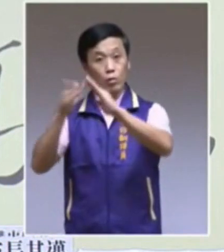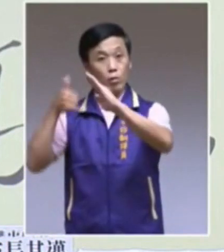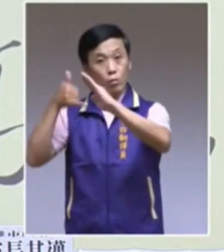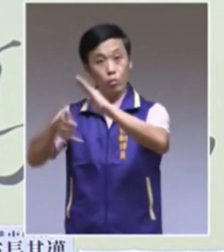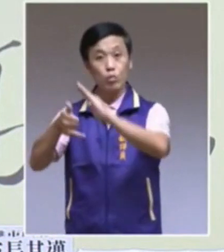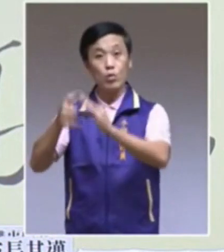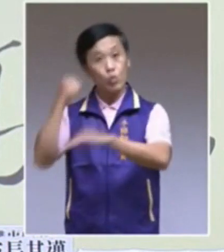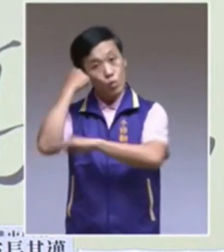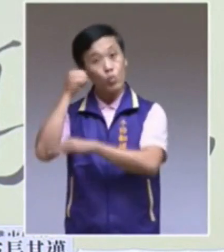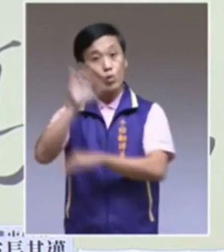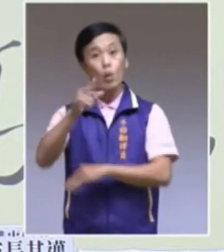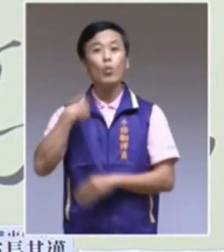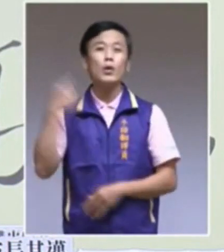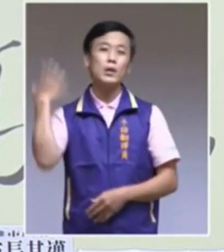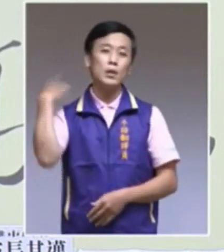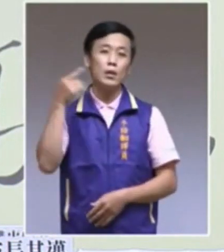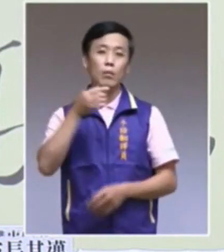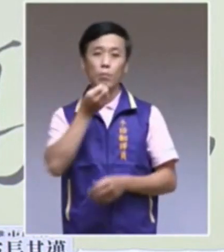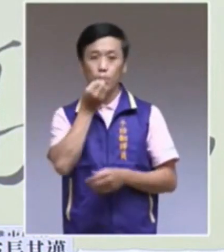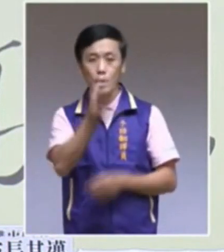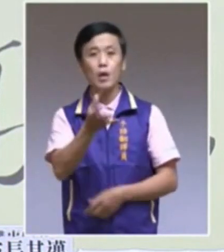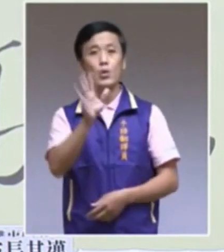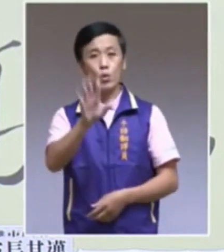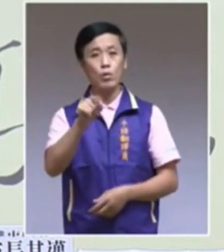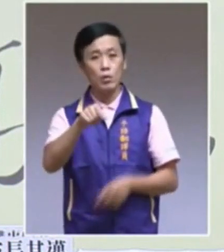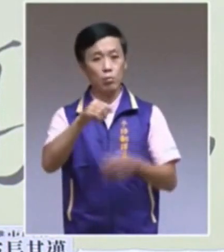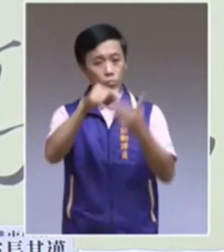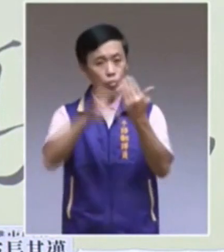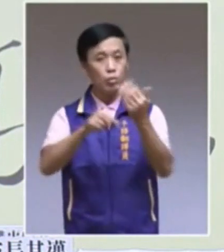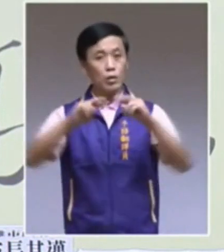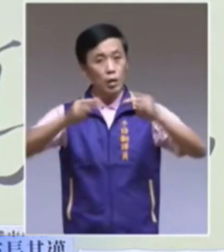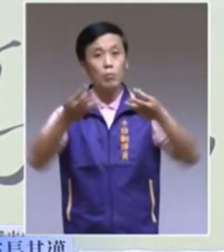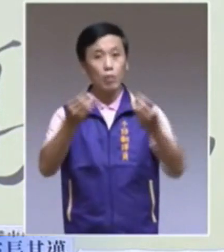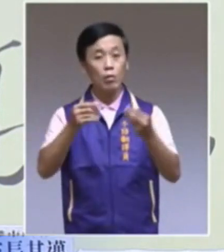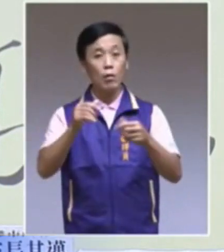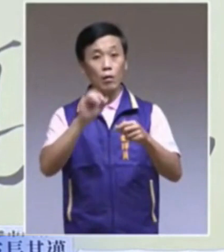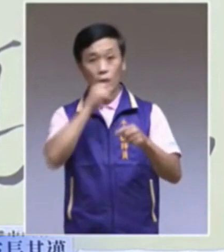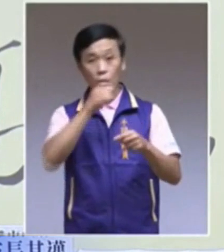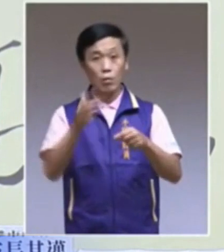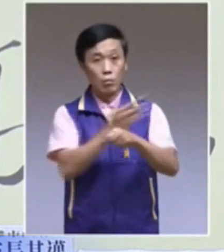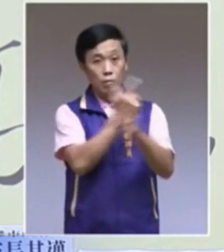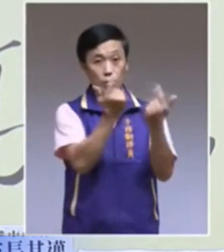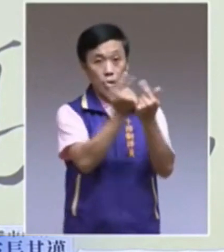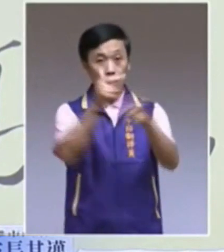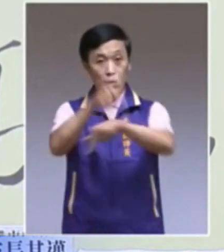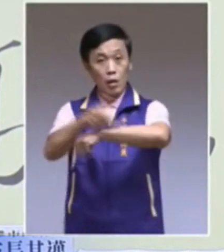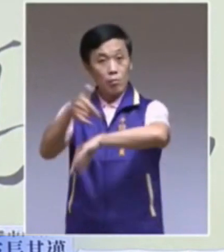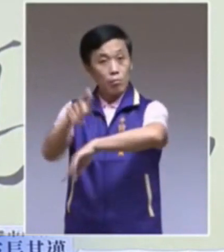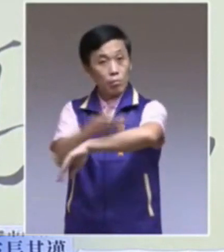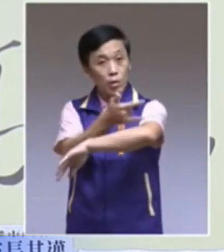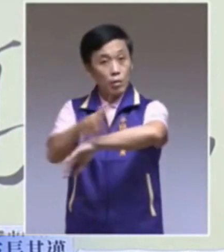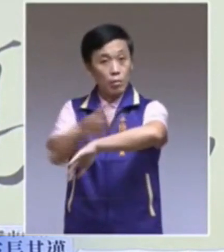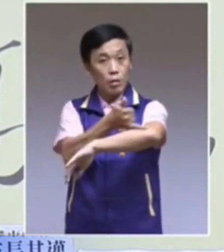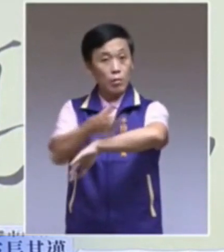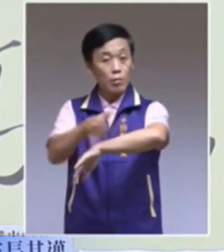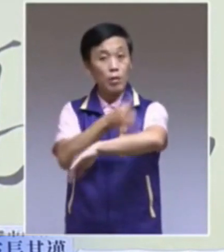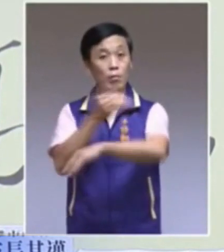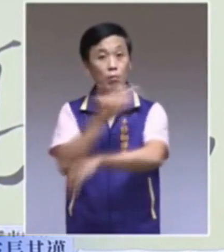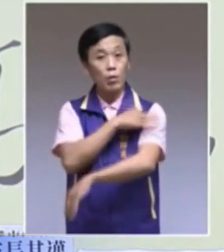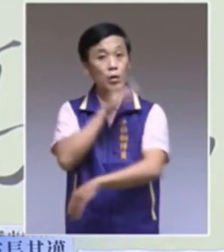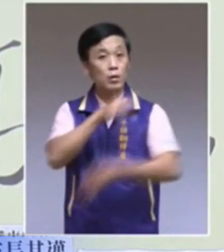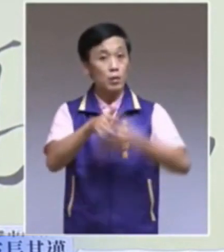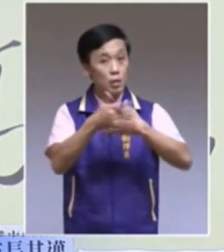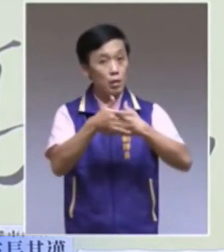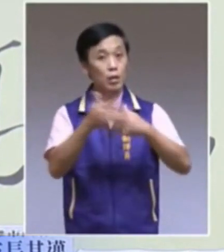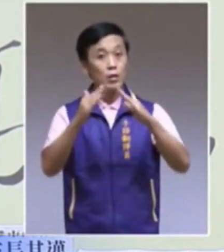动能免则免，非不得已在室内也尽量要戴上口罩。 就是南北移动，不管是亲人、家人或者是